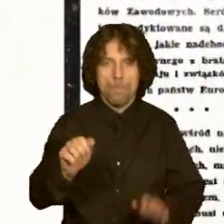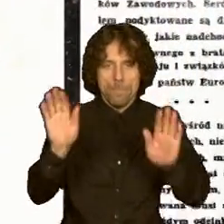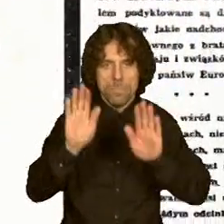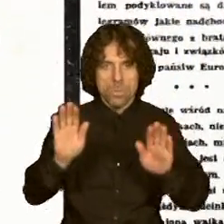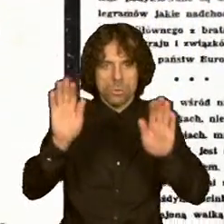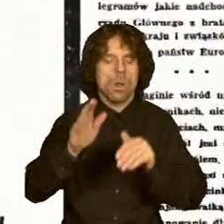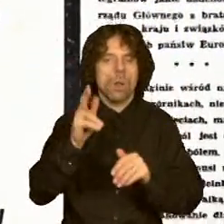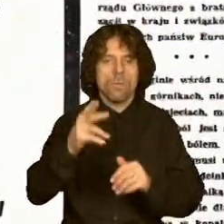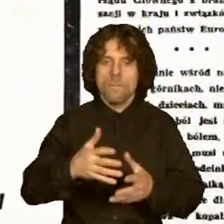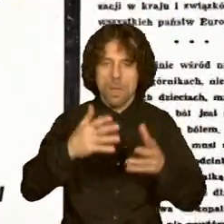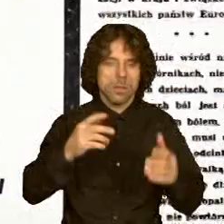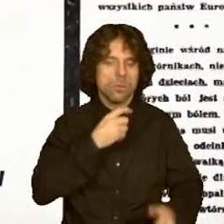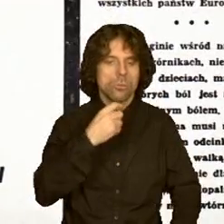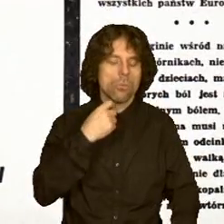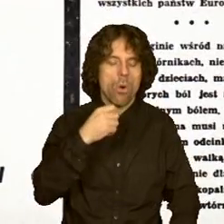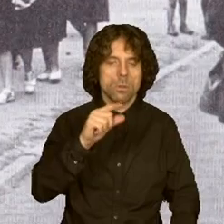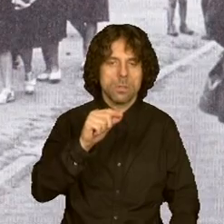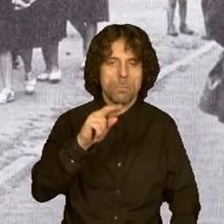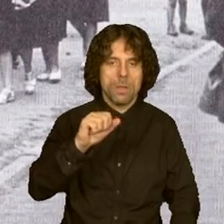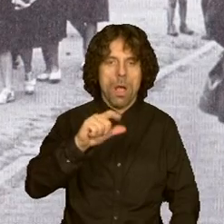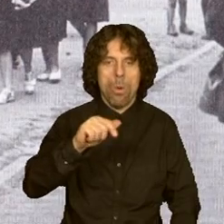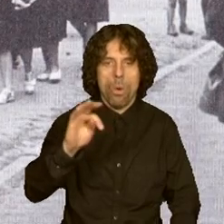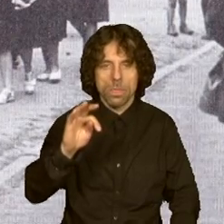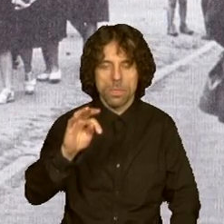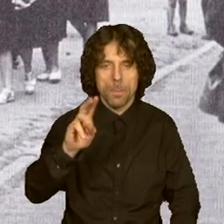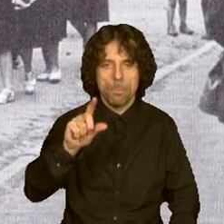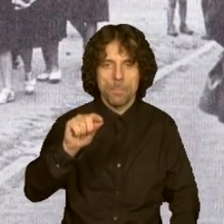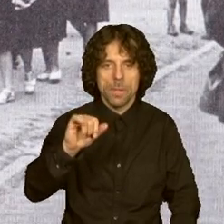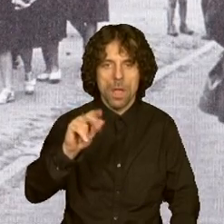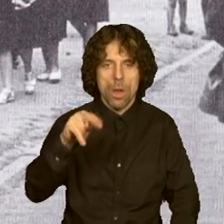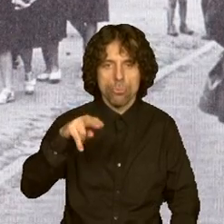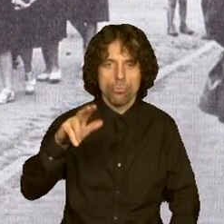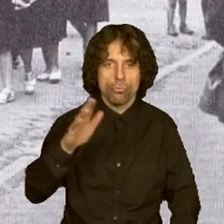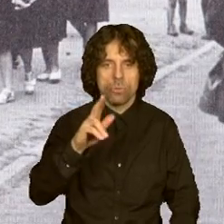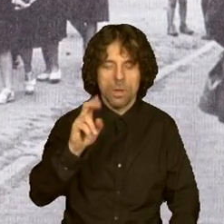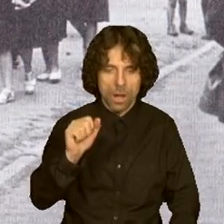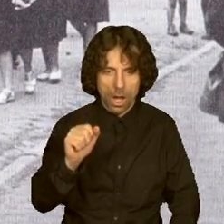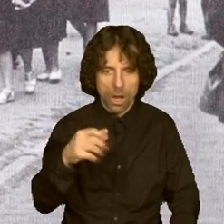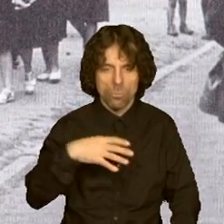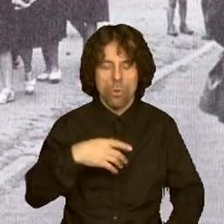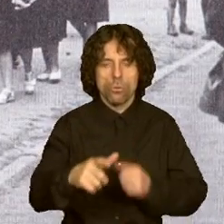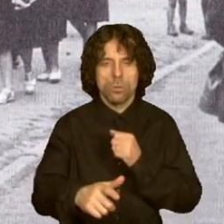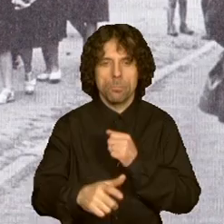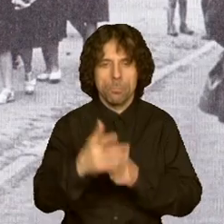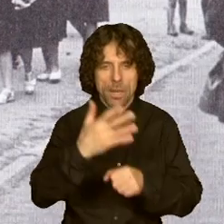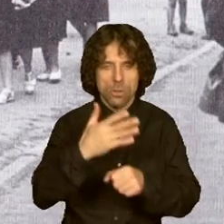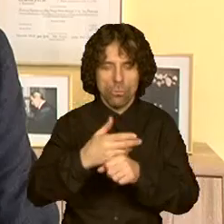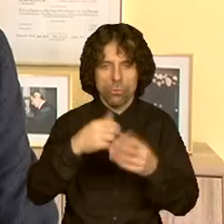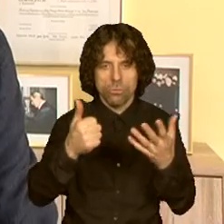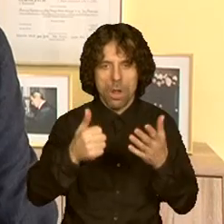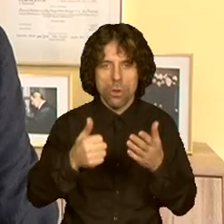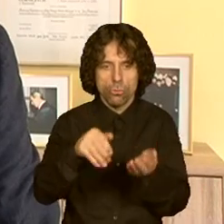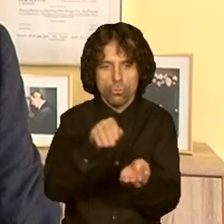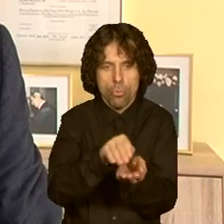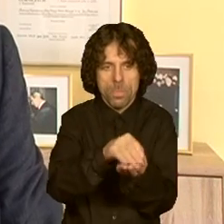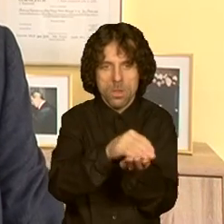celebrował wielki ksiądz prałat Franciszek Pieruszka. Wychodził kondukt 56 trumień.